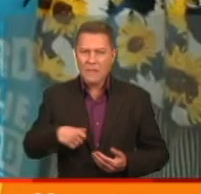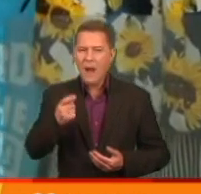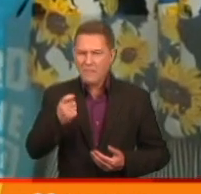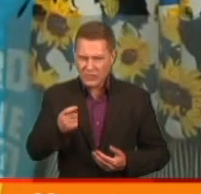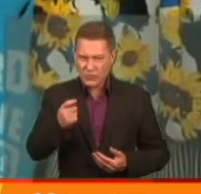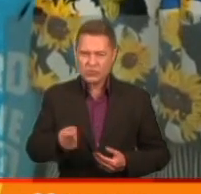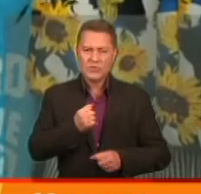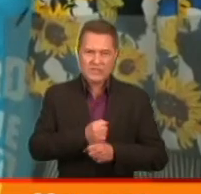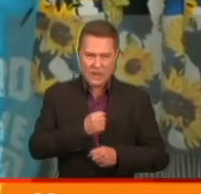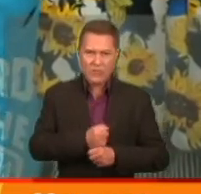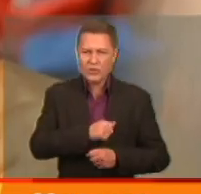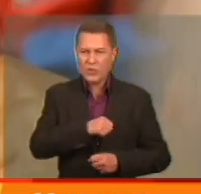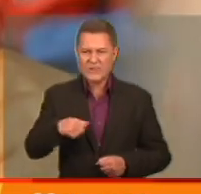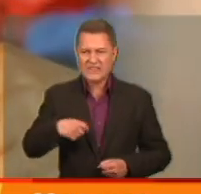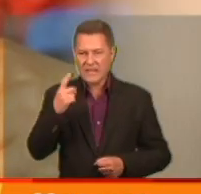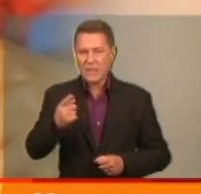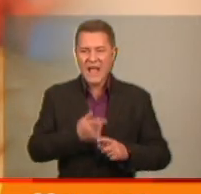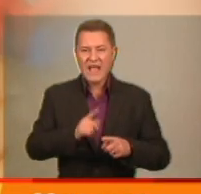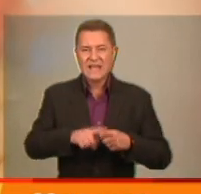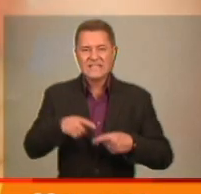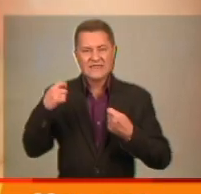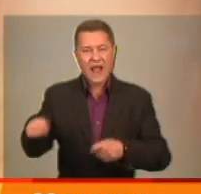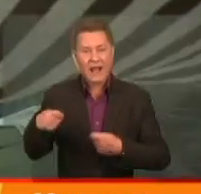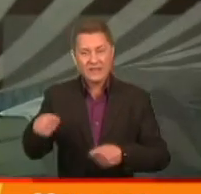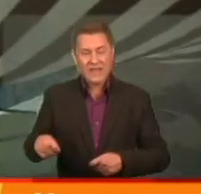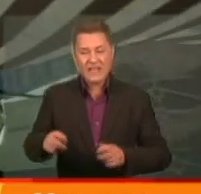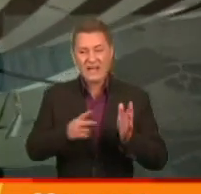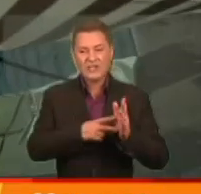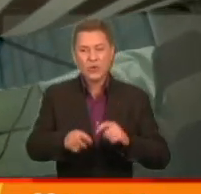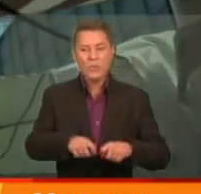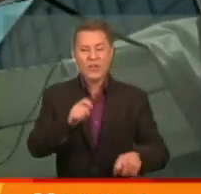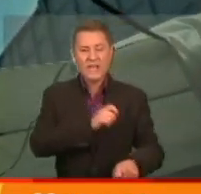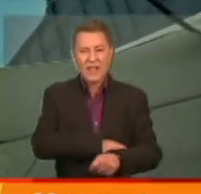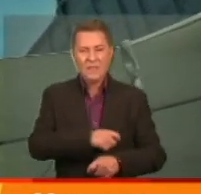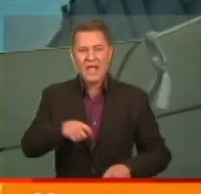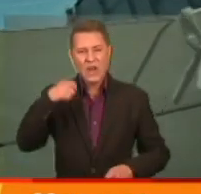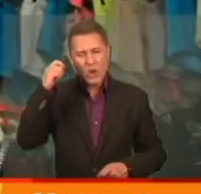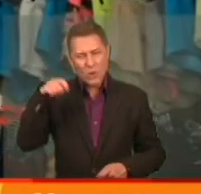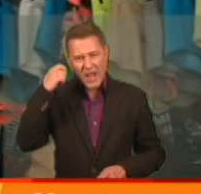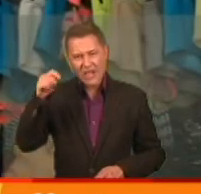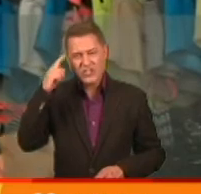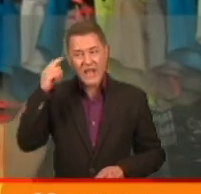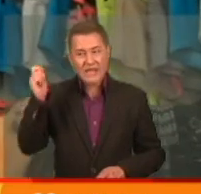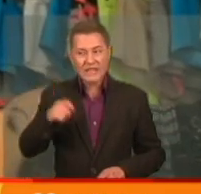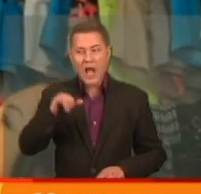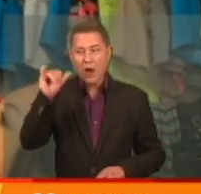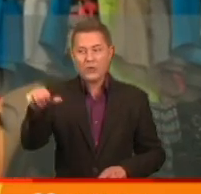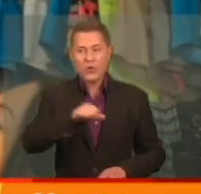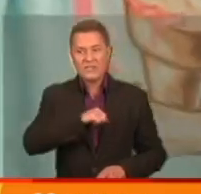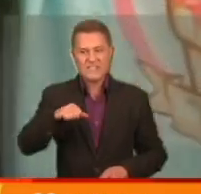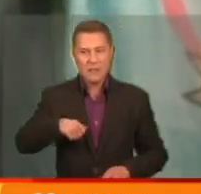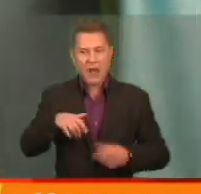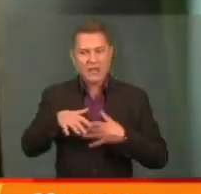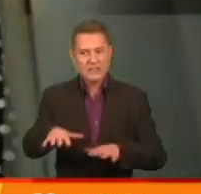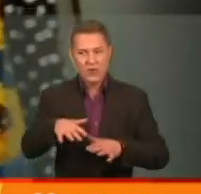сама. Це контейнер Фареби на 7-му кілометрі. Всі продають вироблено Туреччиною, Китаєм. А в афганки те, що сама